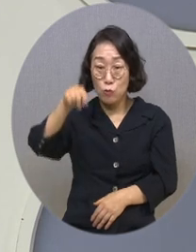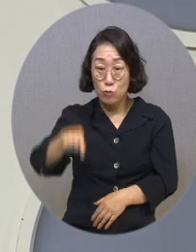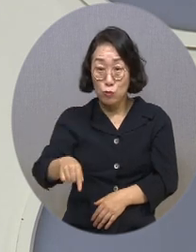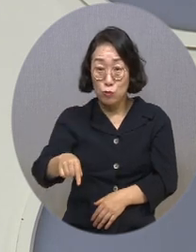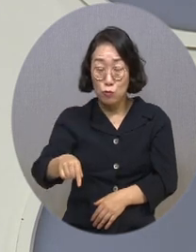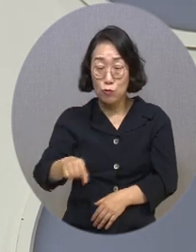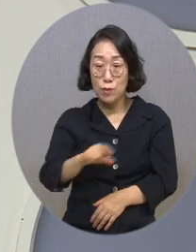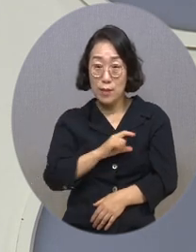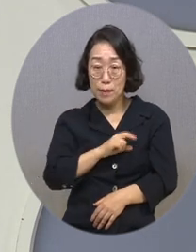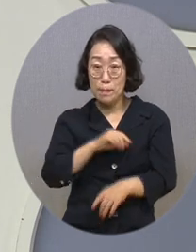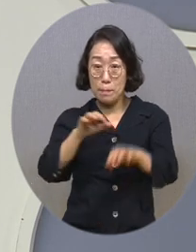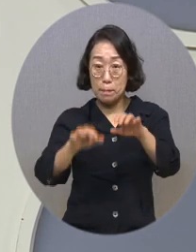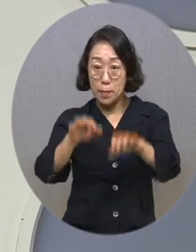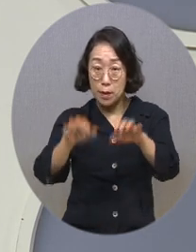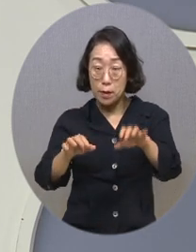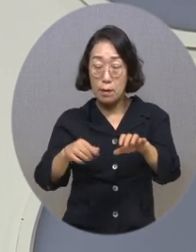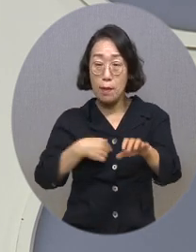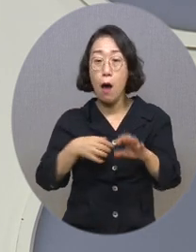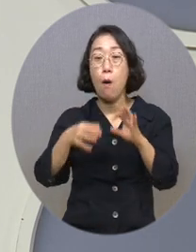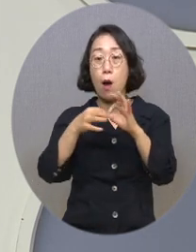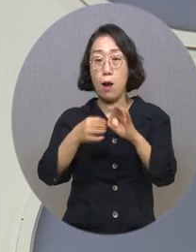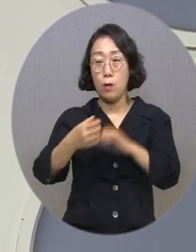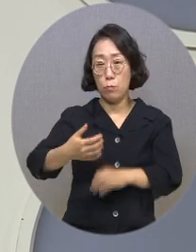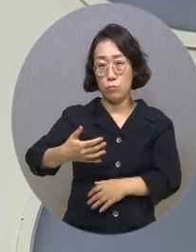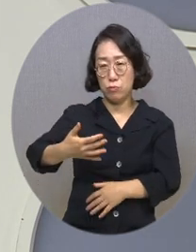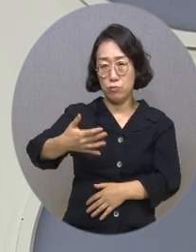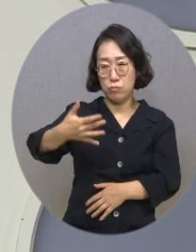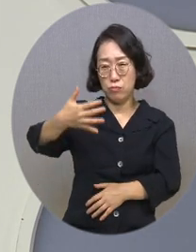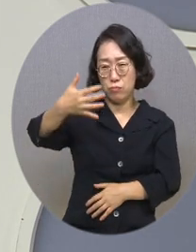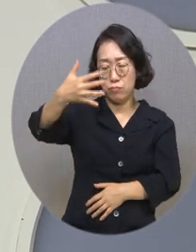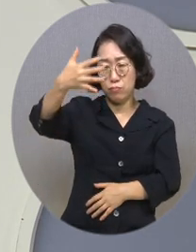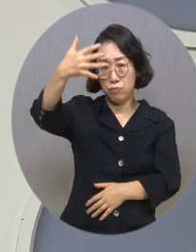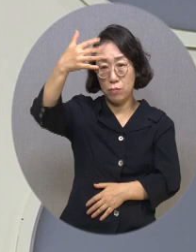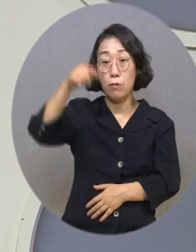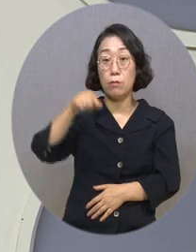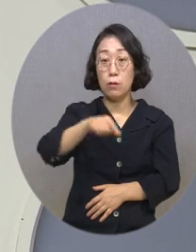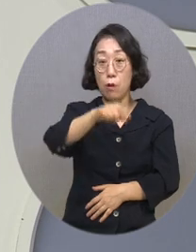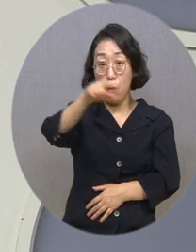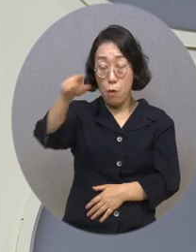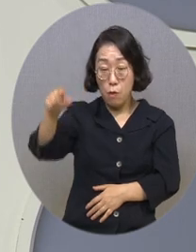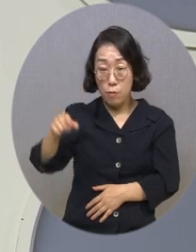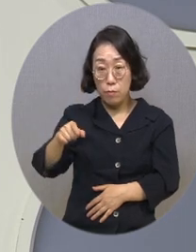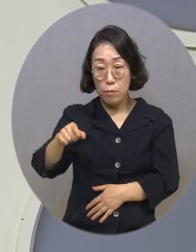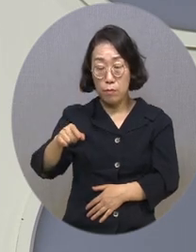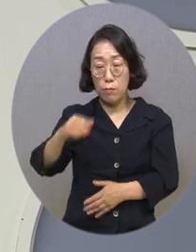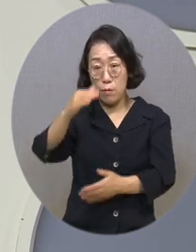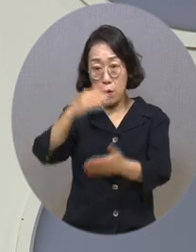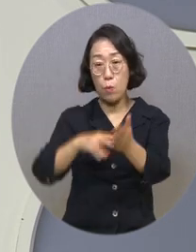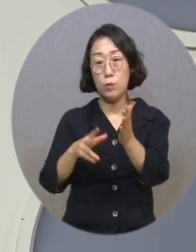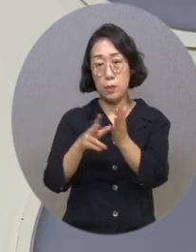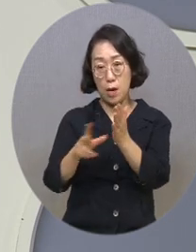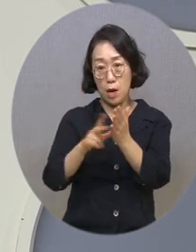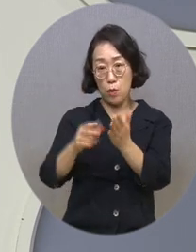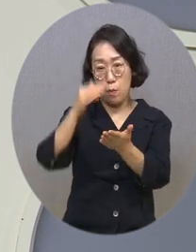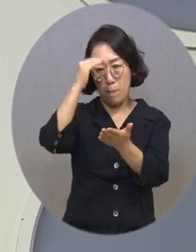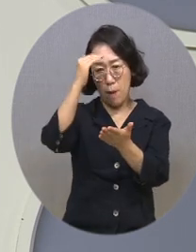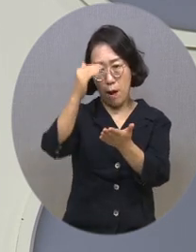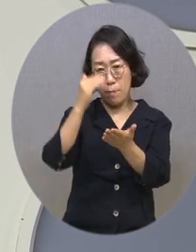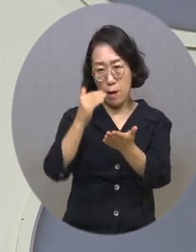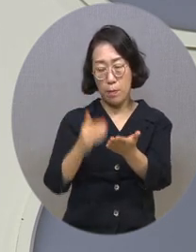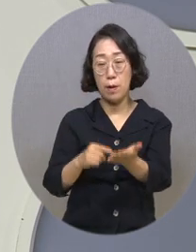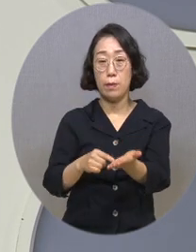정경수를 치면은 자기에 관련된 그 공개된 뉴스나 어떤 관련된 자료가 일목요연하게 검색이